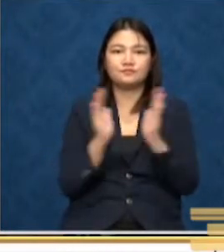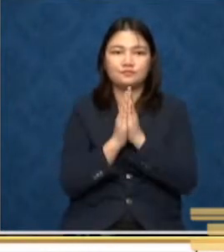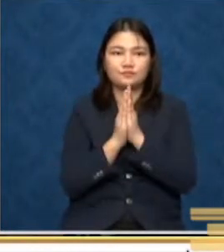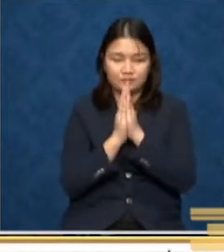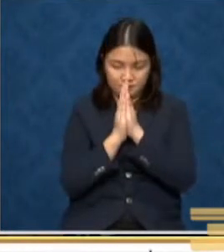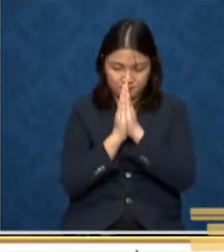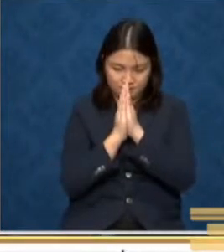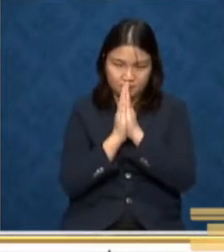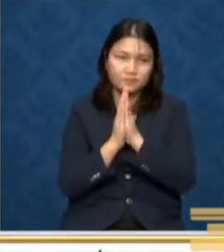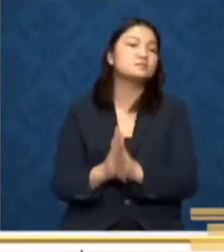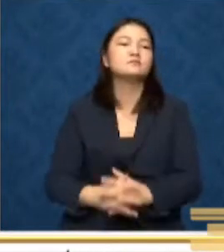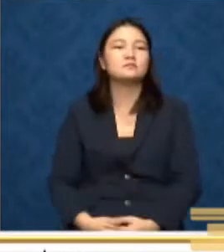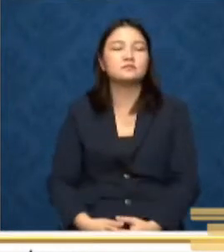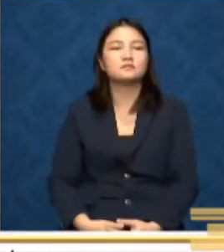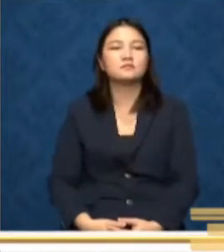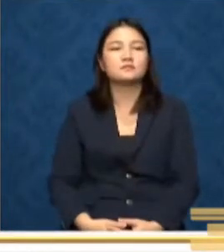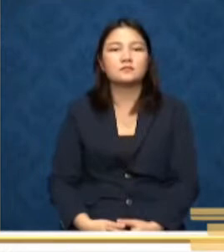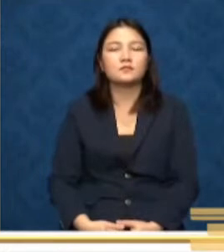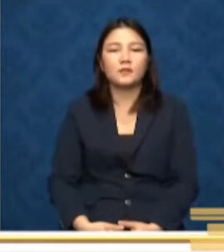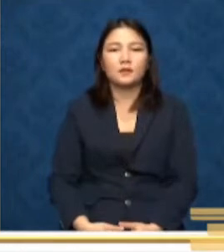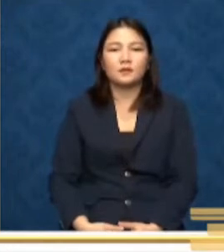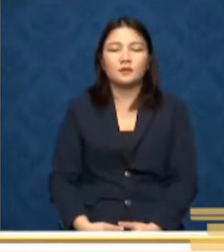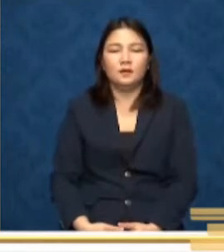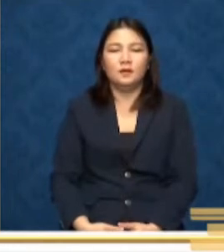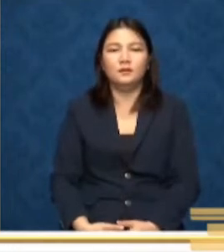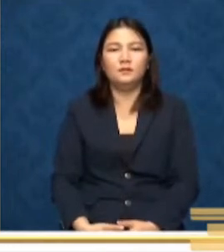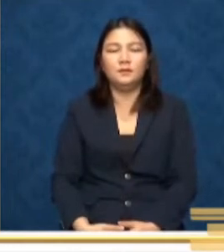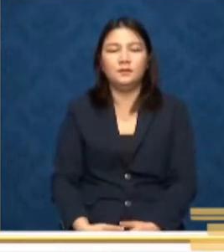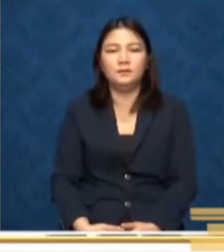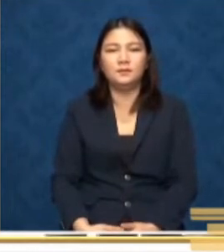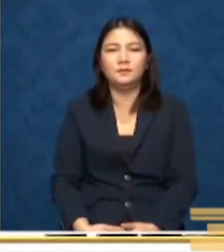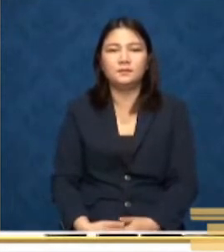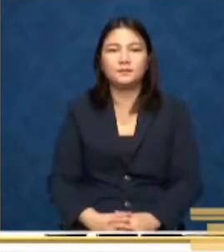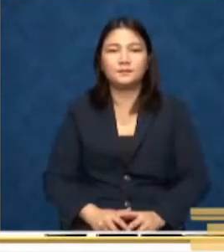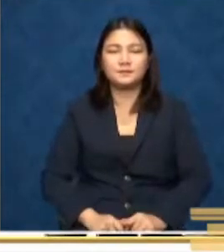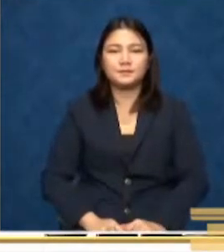เชิญท่านสุธรรมแสงปทุมครับ